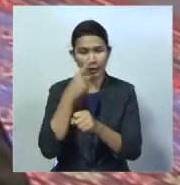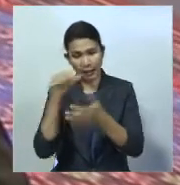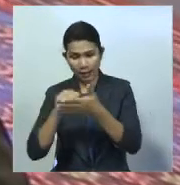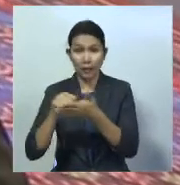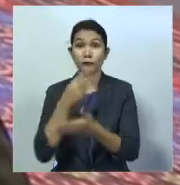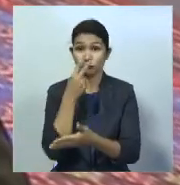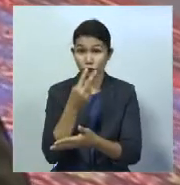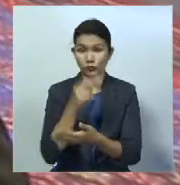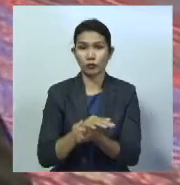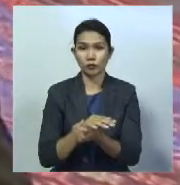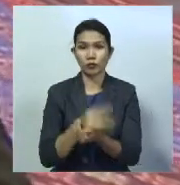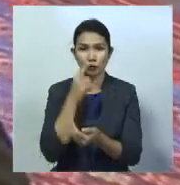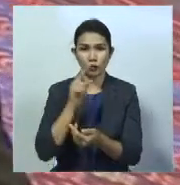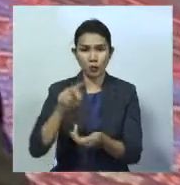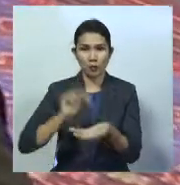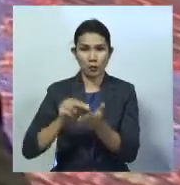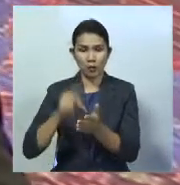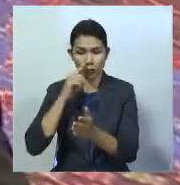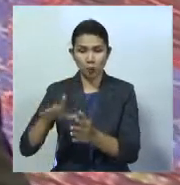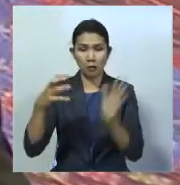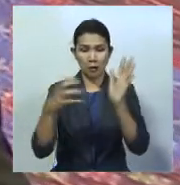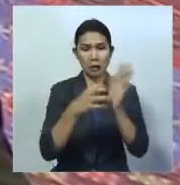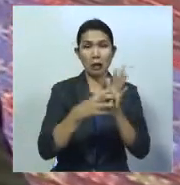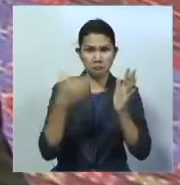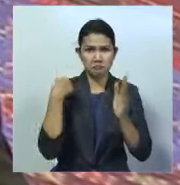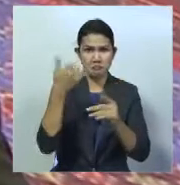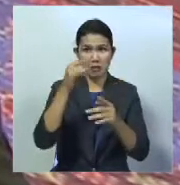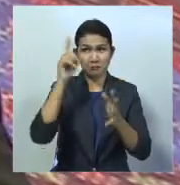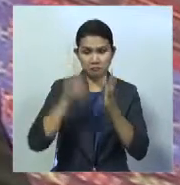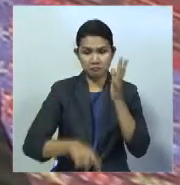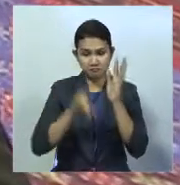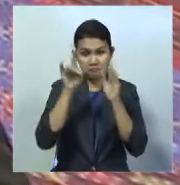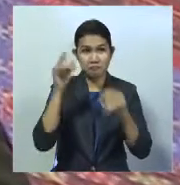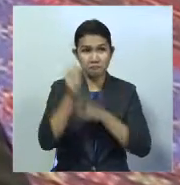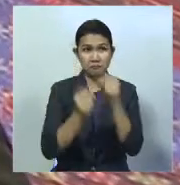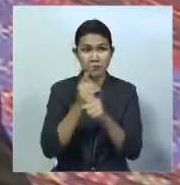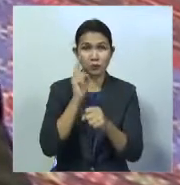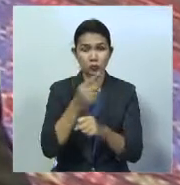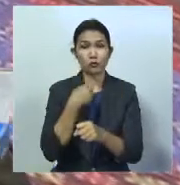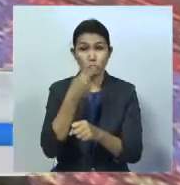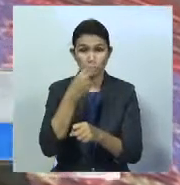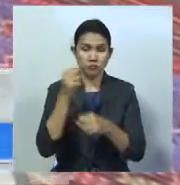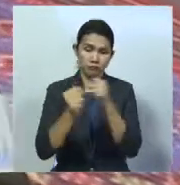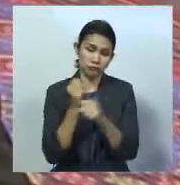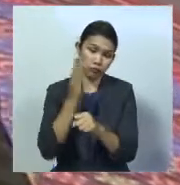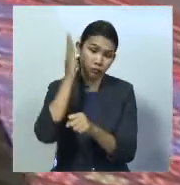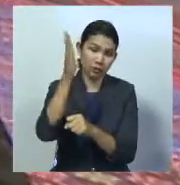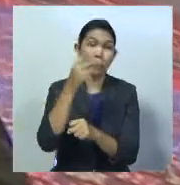ใช่ไหมงบกลางผมก็ต้องสต็อกไว้เดี๋ยวมันมีปัญหาอีกในช่วงปลายปีเนี่ยถูกไหมมันก็เลยจำนวนโอกาสถ้าปีหน้าก็ว่าอี